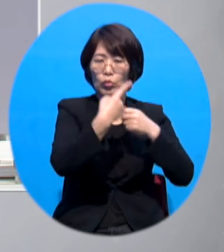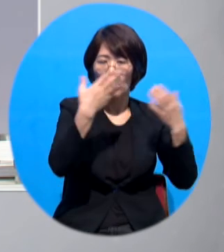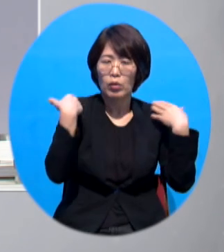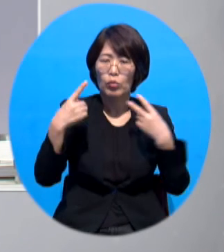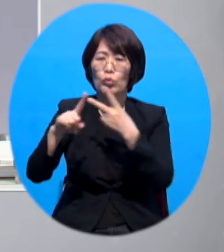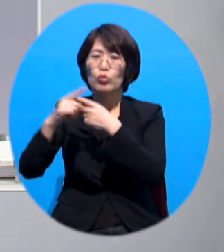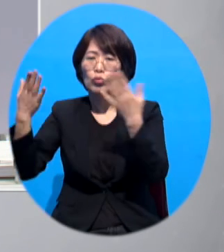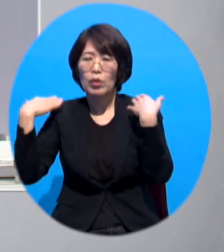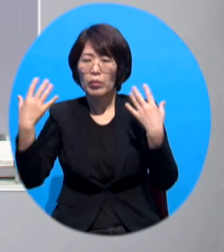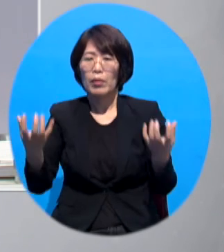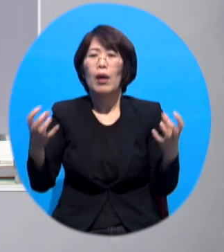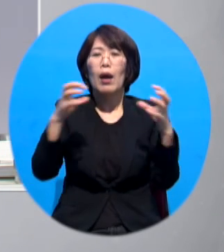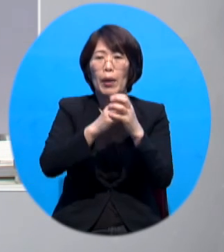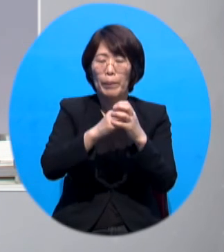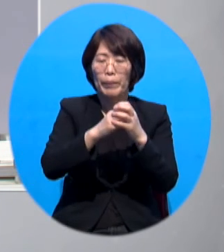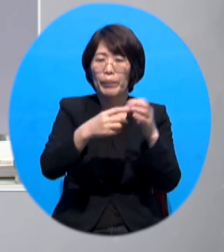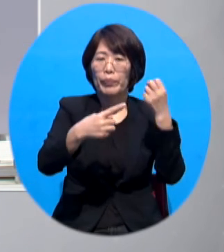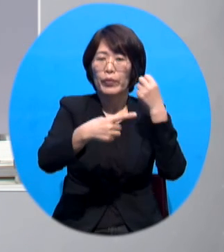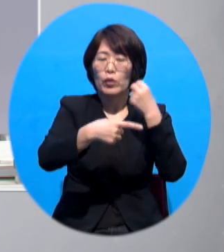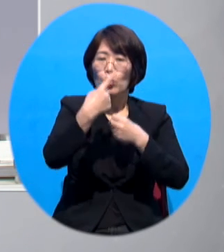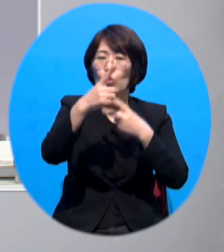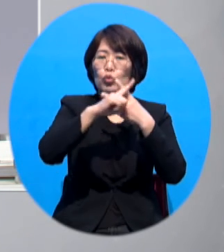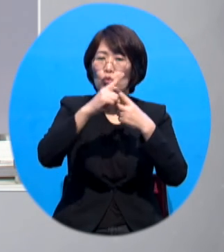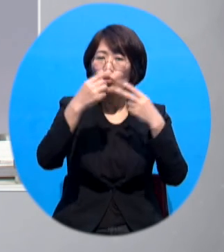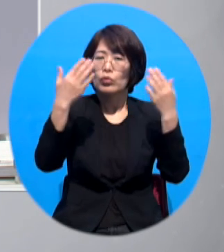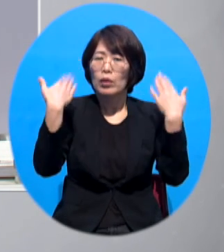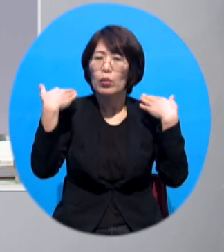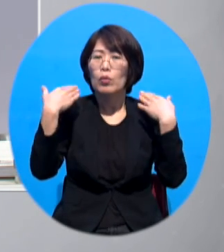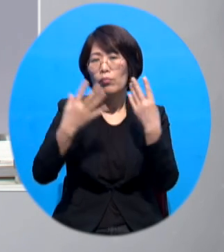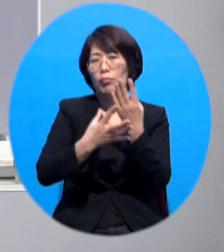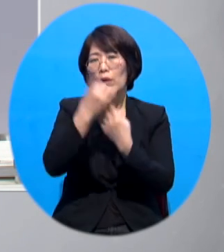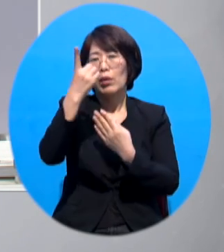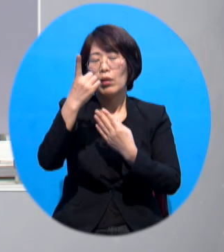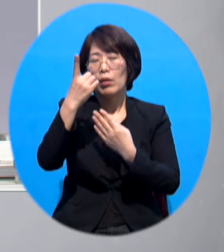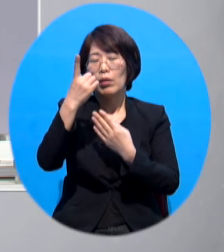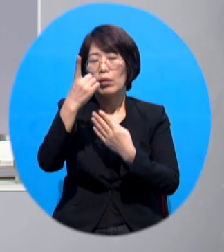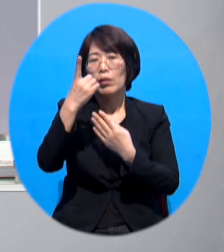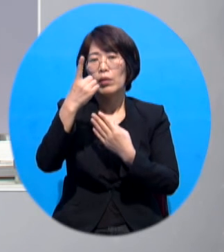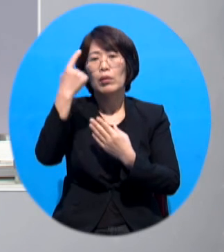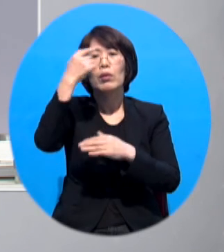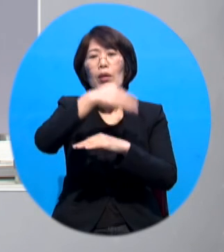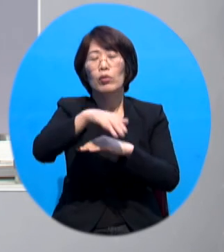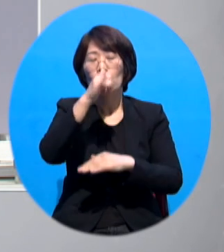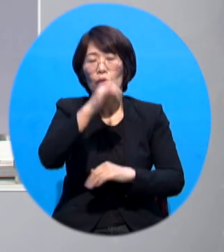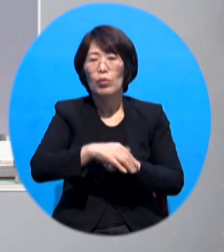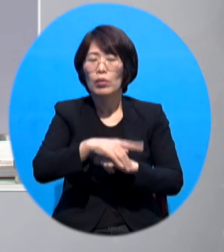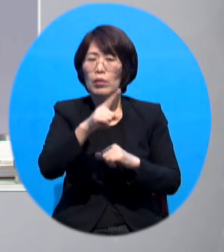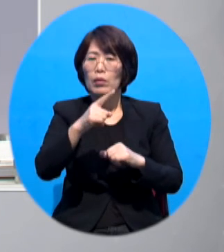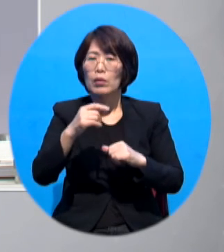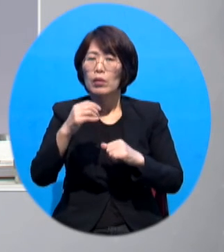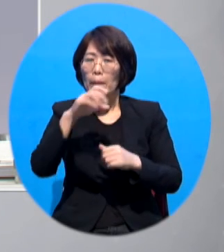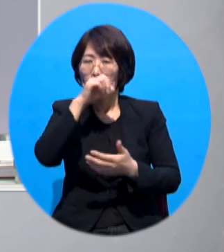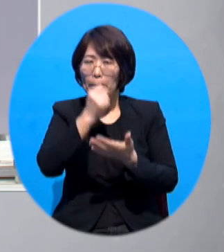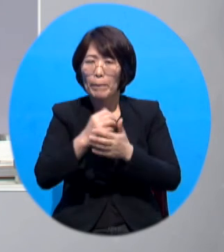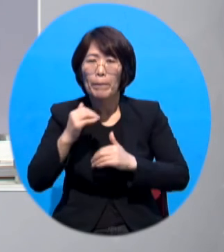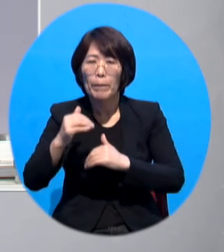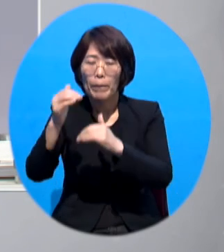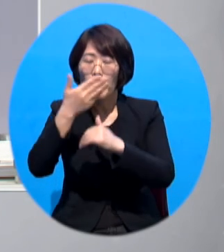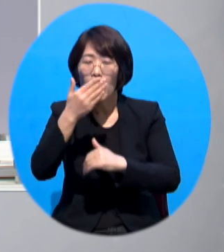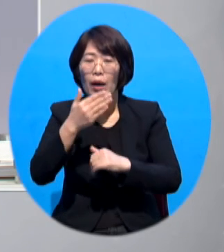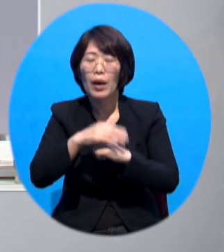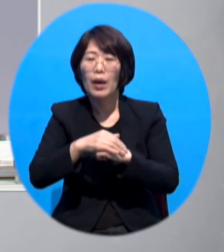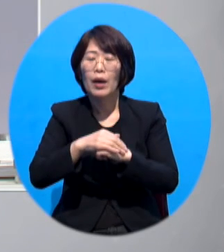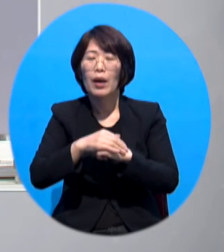서초동 쳐 중독 중 통합 악기를 만들었습니다 이런 통합 학계에서 정상적인 학교 교육과정이 이루어진다고